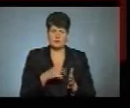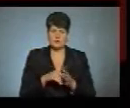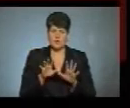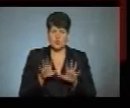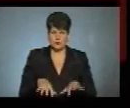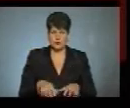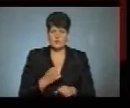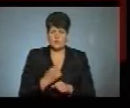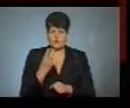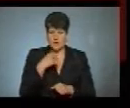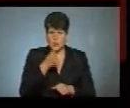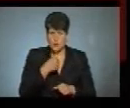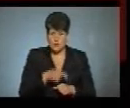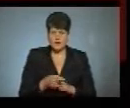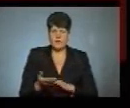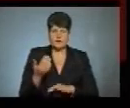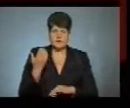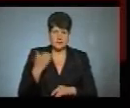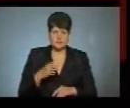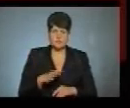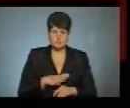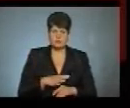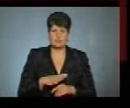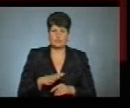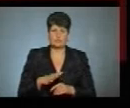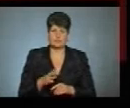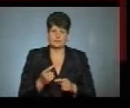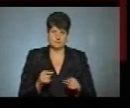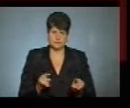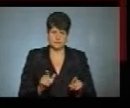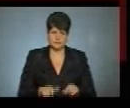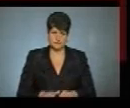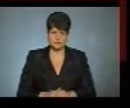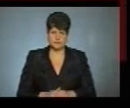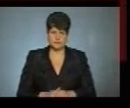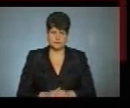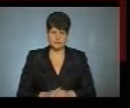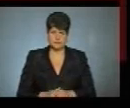роки. До цього головою Бережанської райдержадміністрації був Володимир Петровський.